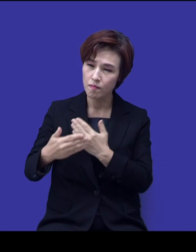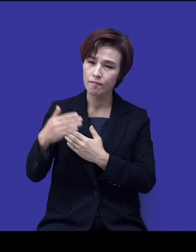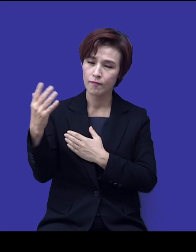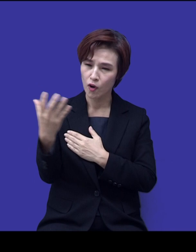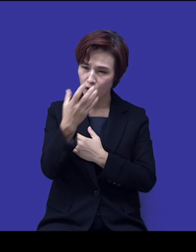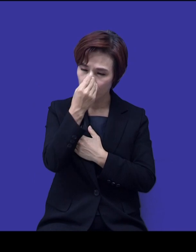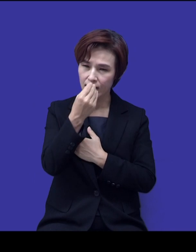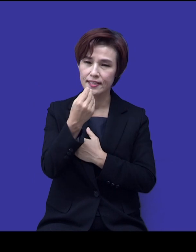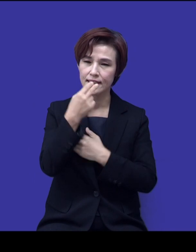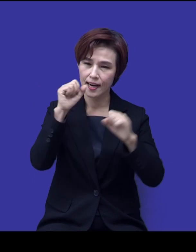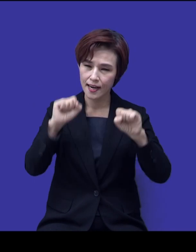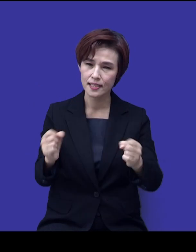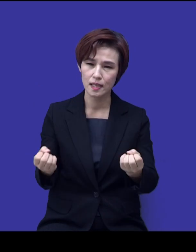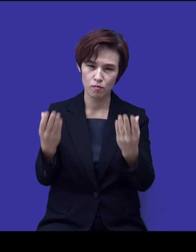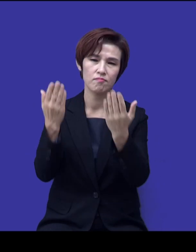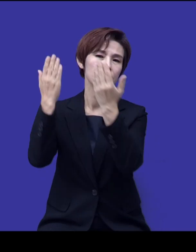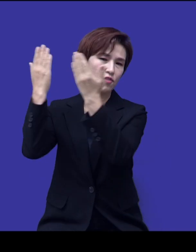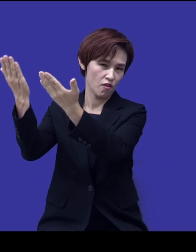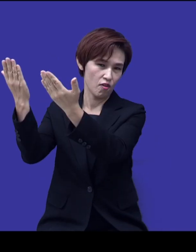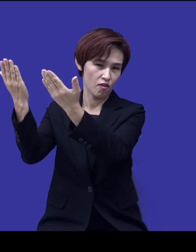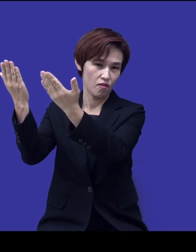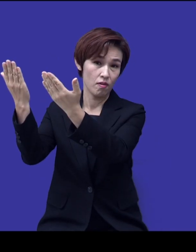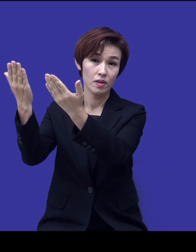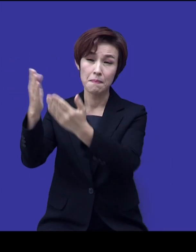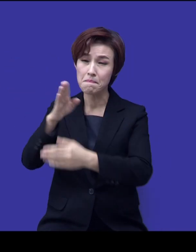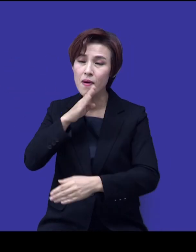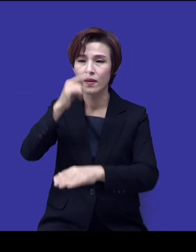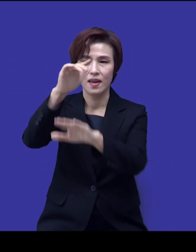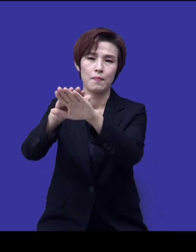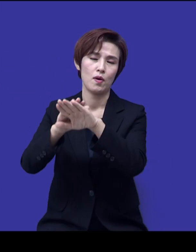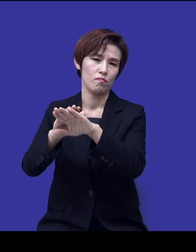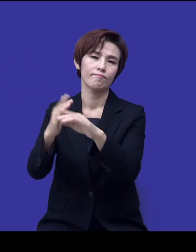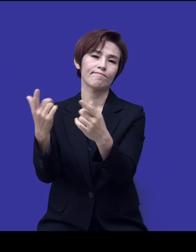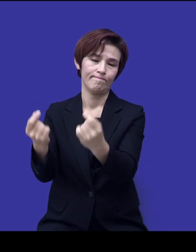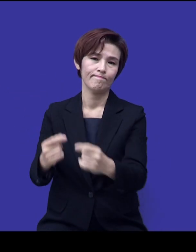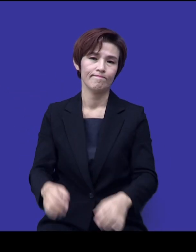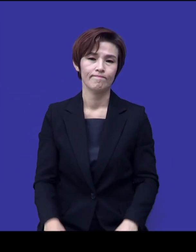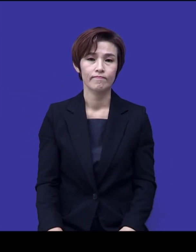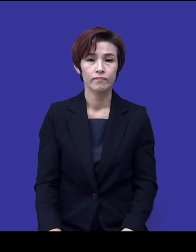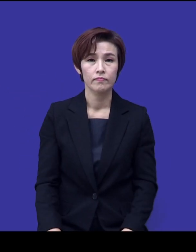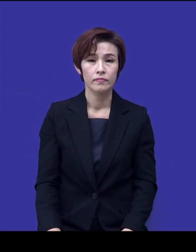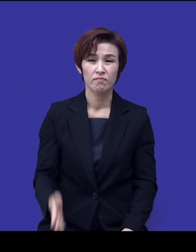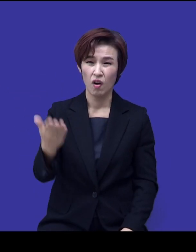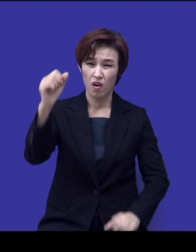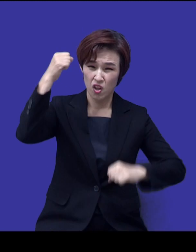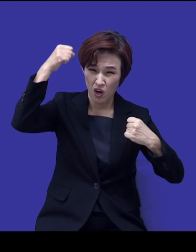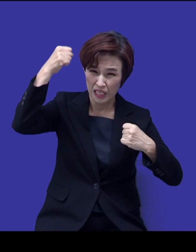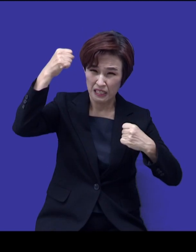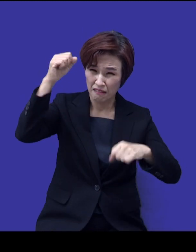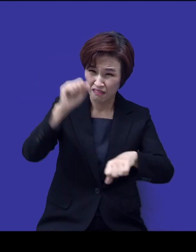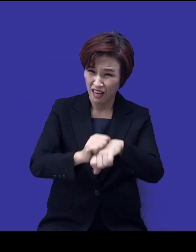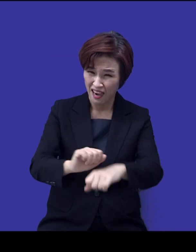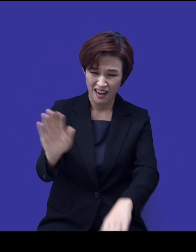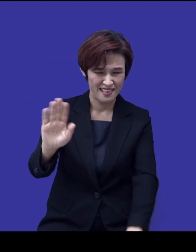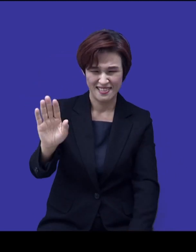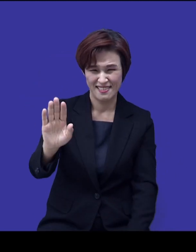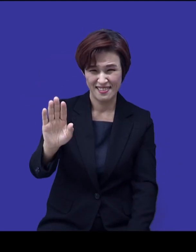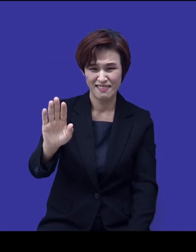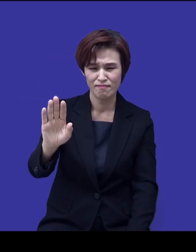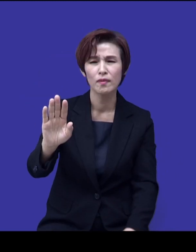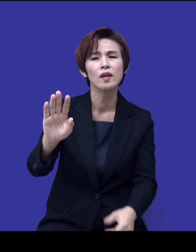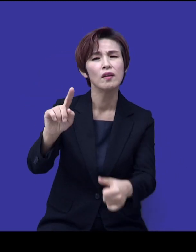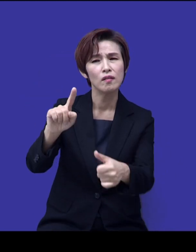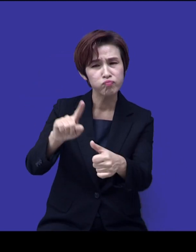제물로 드려. 아. 그게 산 정말 예배야. 예. 뭐냐면 네가 연기를 하면 얼마나 잘하겠니. 예.